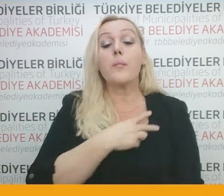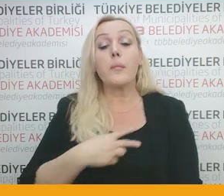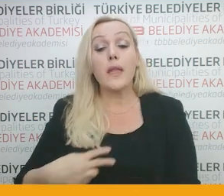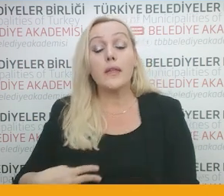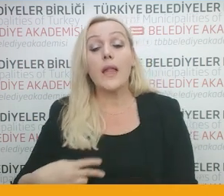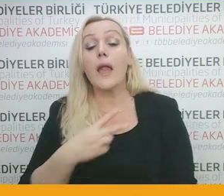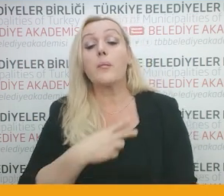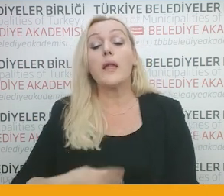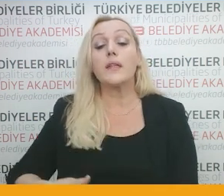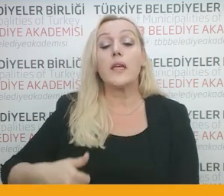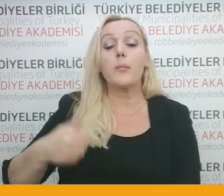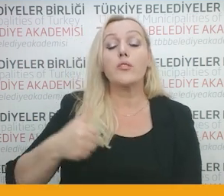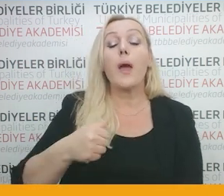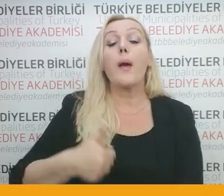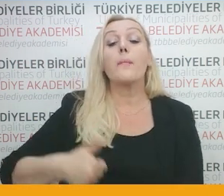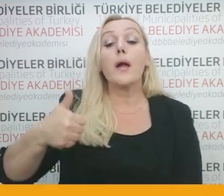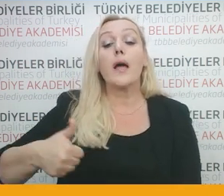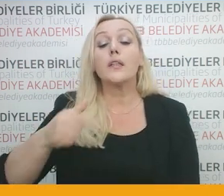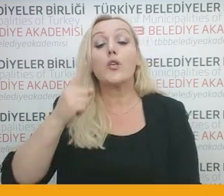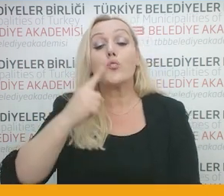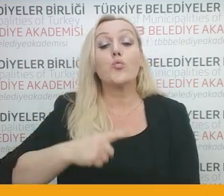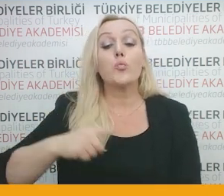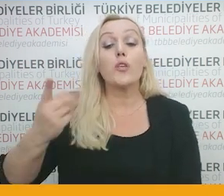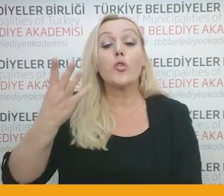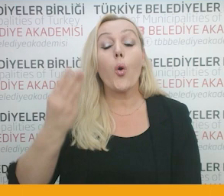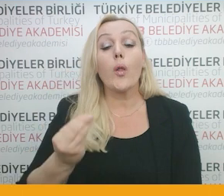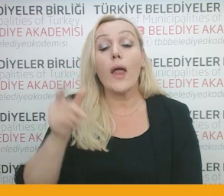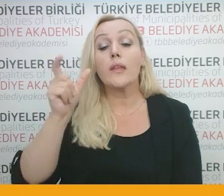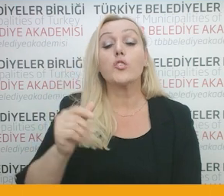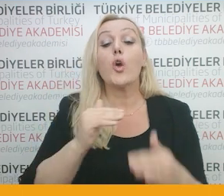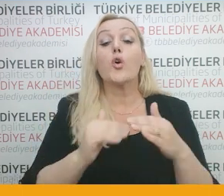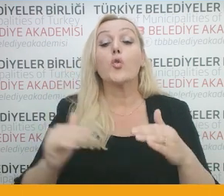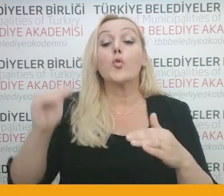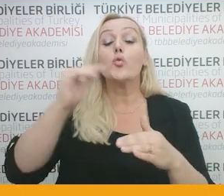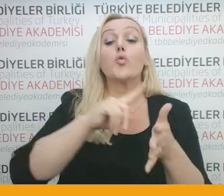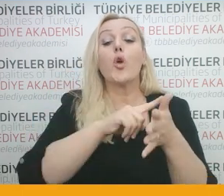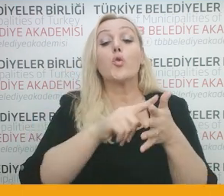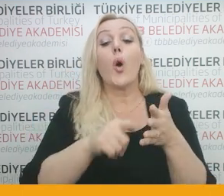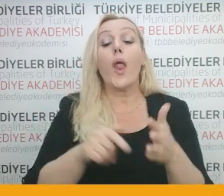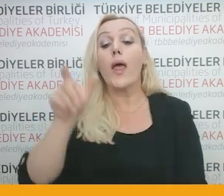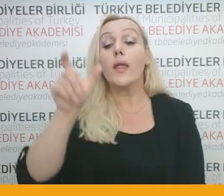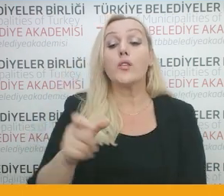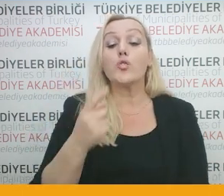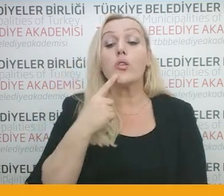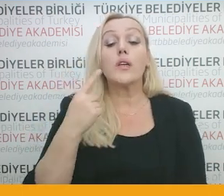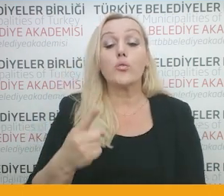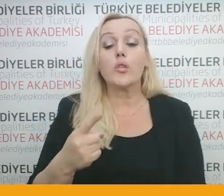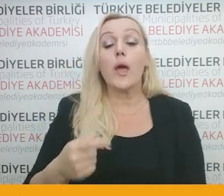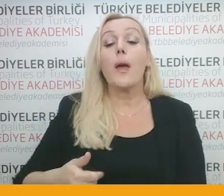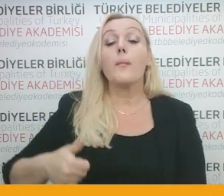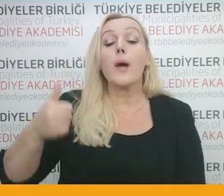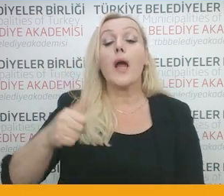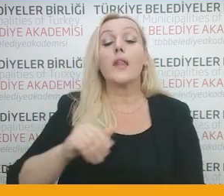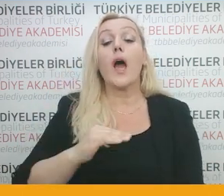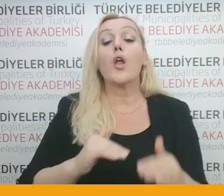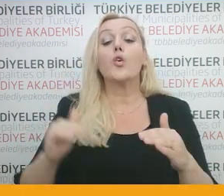başkanı, bakanlıklarda Cumhurbaşkanı tarafından belirlenen kişiyi biz üst yönetici diyoruz. Üst yönetici bakanlar üst yönetici